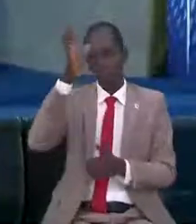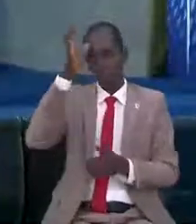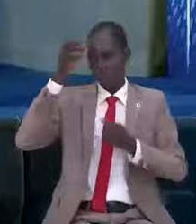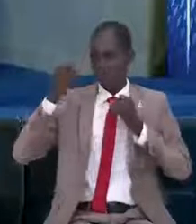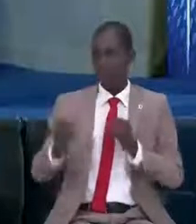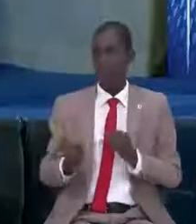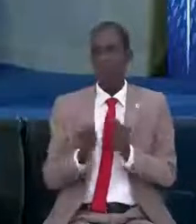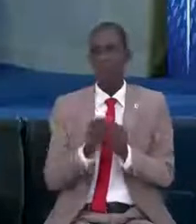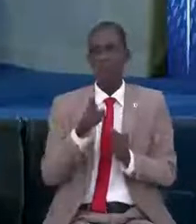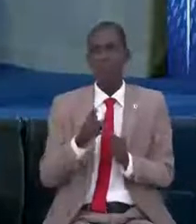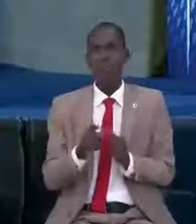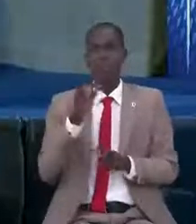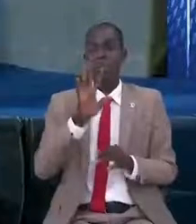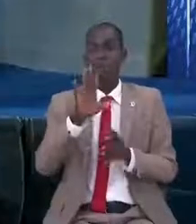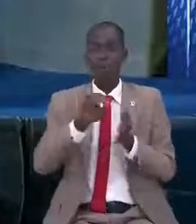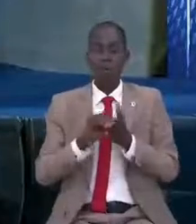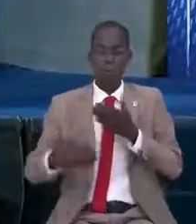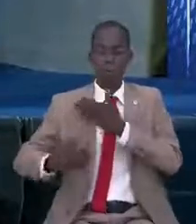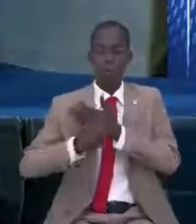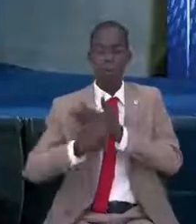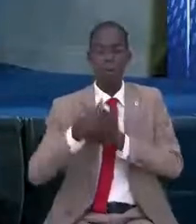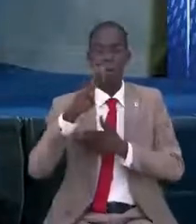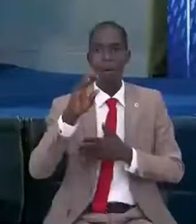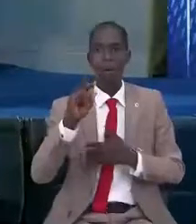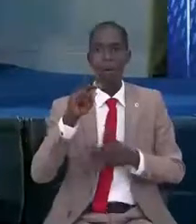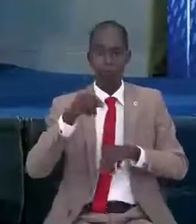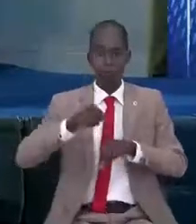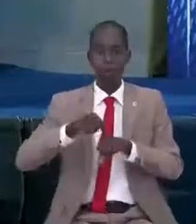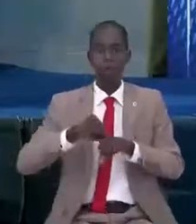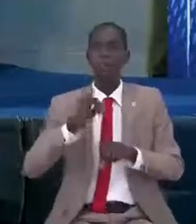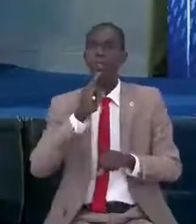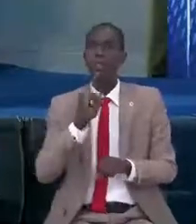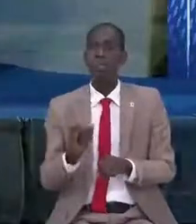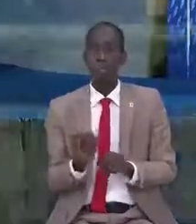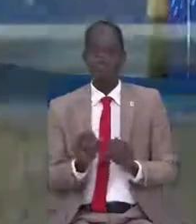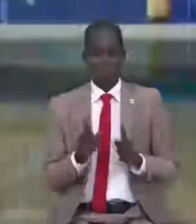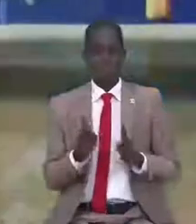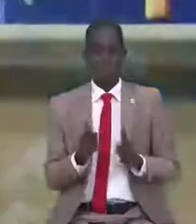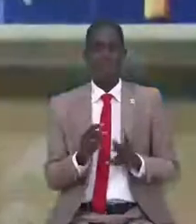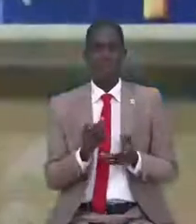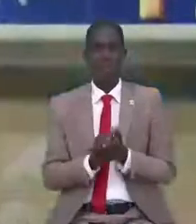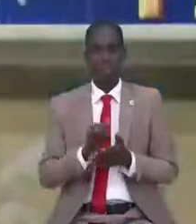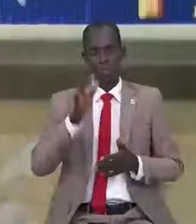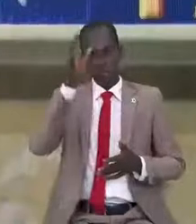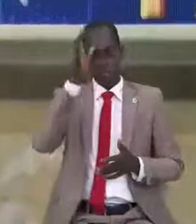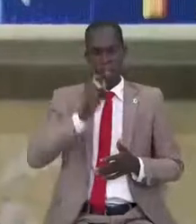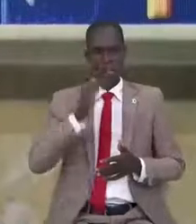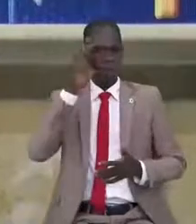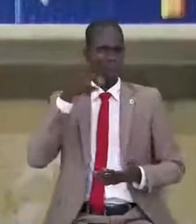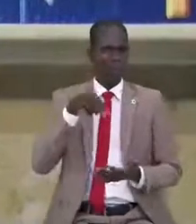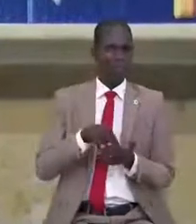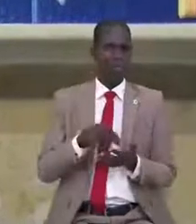avec l'épine dorsale de papa. Si ton épine dorsale est cassée, tu vas dire, papa, je vais me